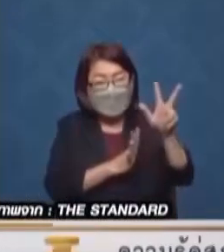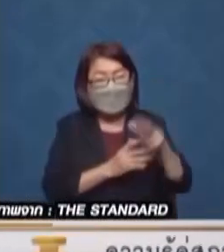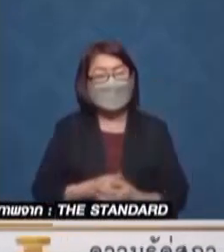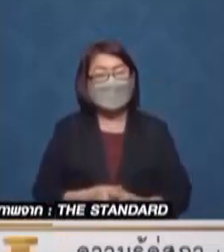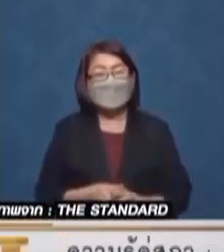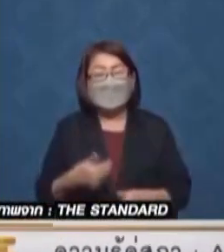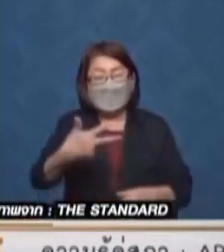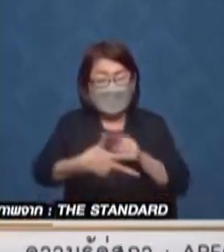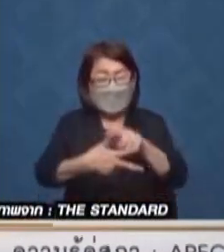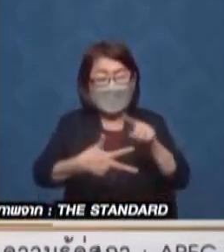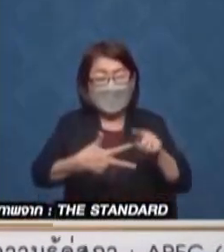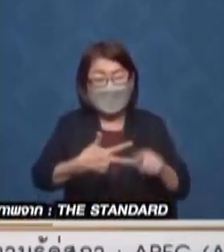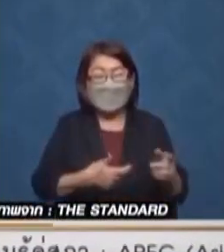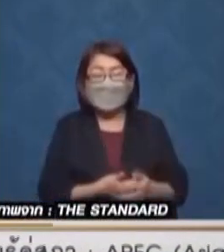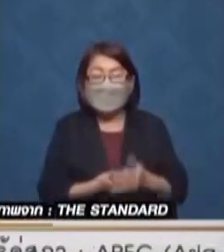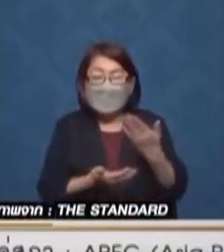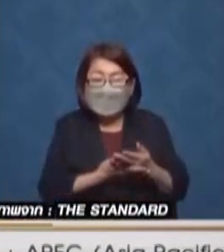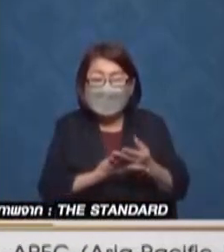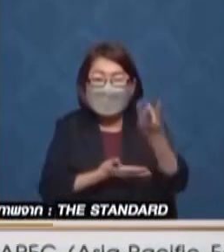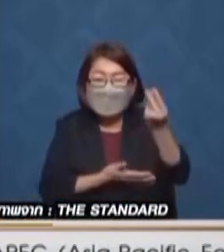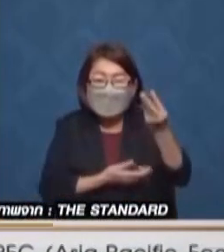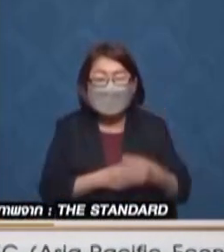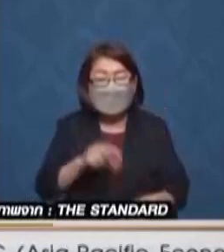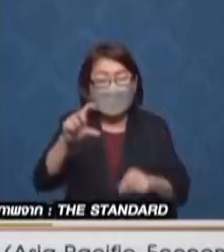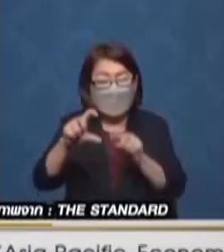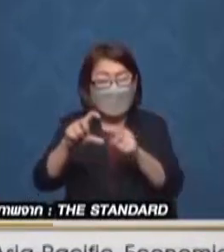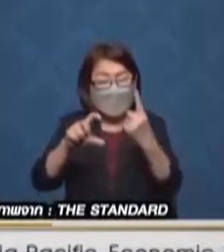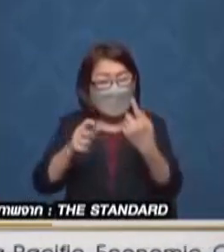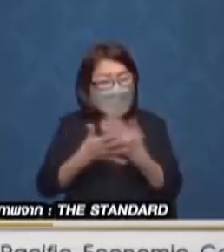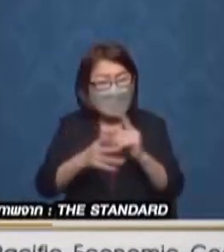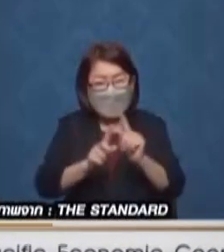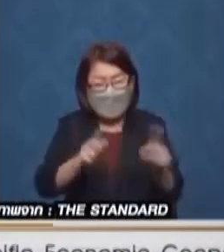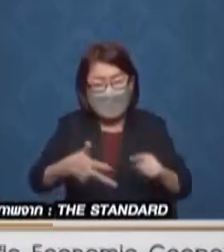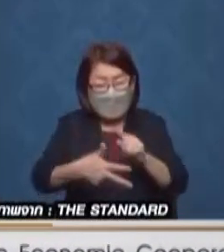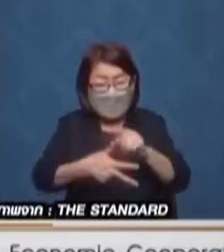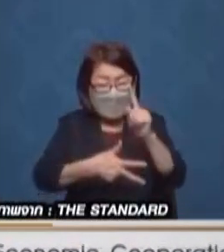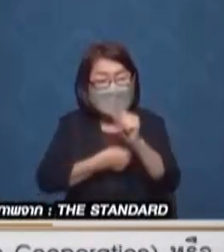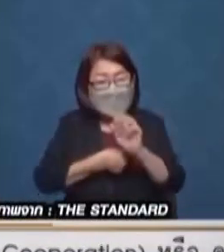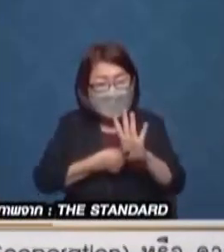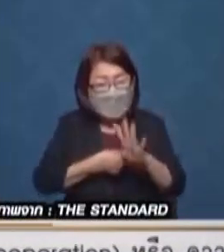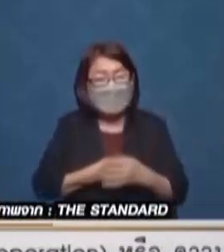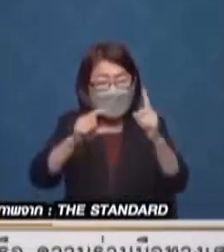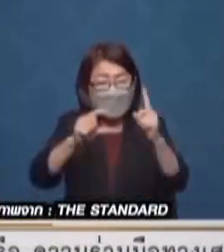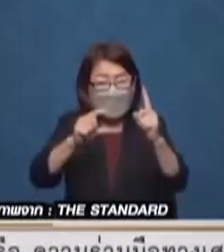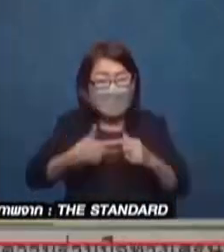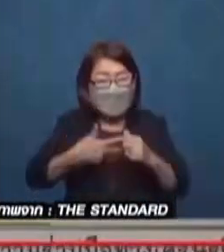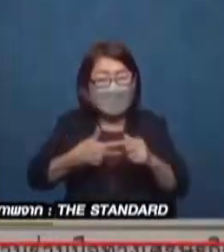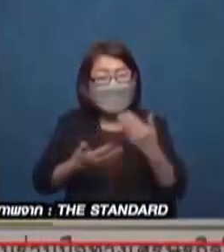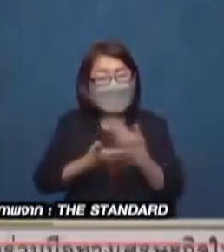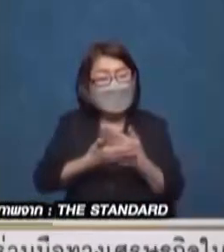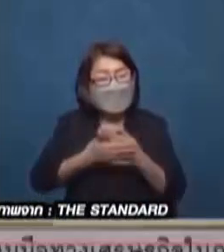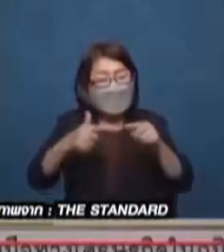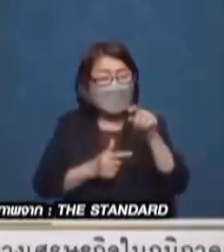ควันนี้ฝั่งฝ่ายค้านเนี่ยไฮไลท์เด็ดค่อนข้างจะเยอะฮะเดี๋ยวเราจะไล่เรียงให้คุณฟังไฮไลท์เด็ดที่พูดถึงคือเรื่องวัคซีนคุณประเสริ